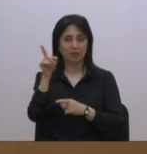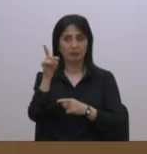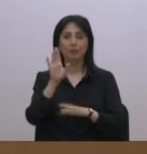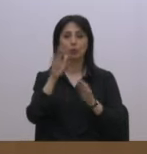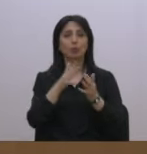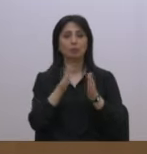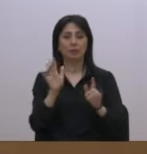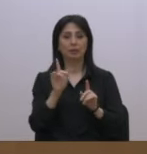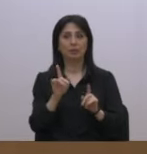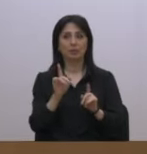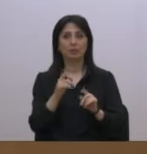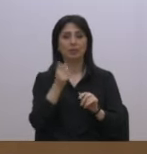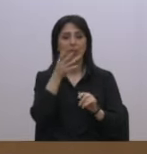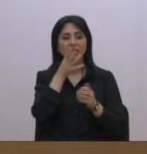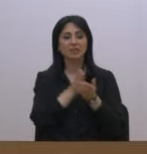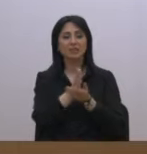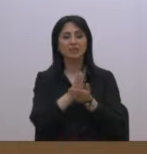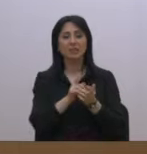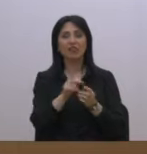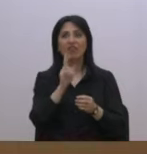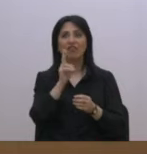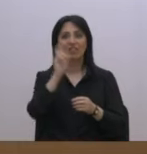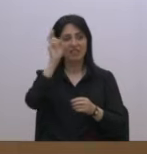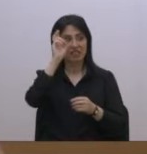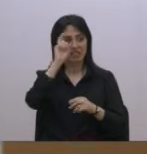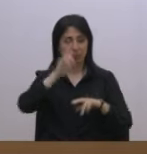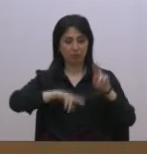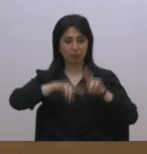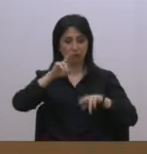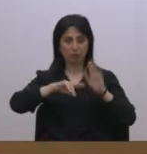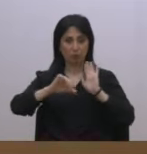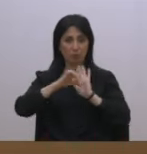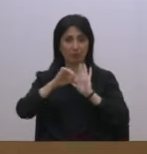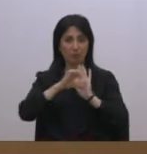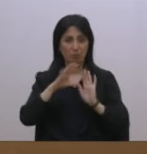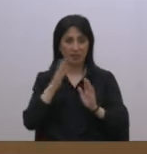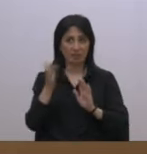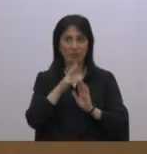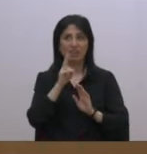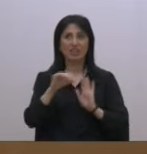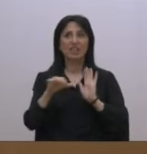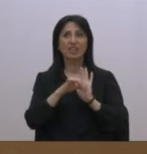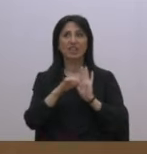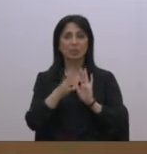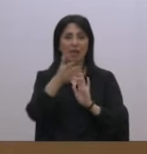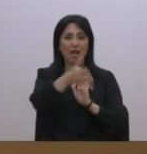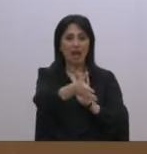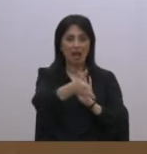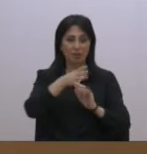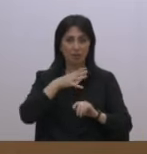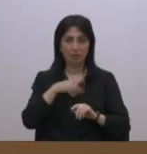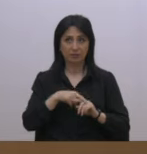უფრო მეტიც, ამდენი წლის განმავლობაში, ვინც სახელმწიფოს მშენებლობაში გვეხმარებოდა, ვინც დახმარების ხელი